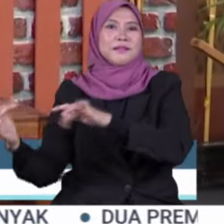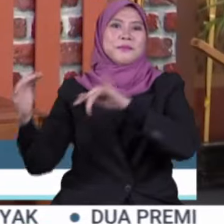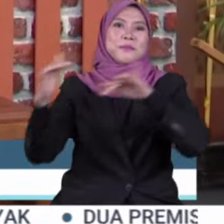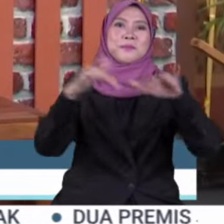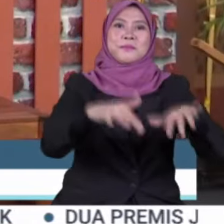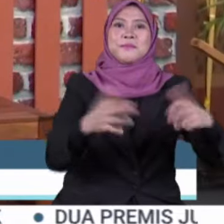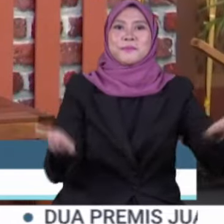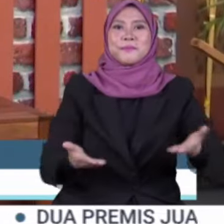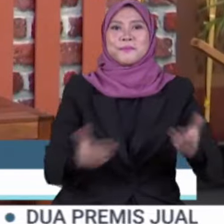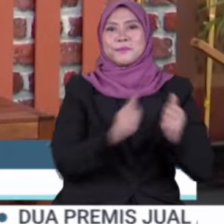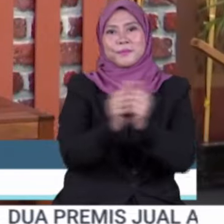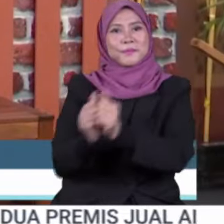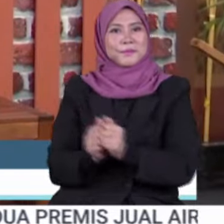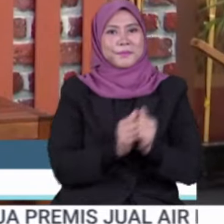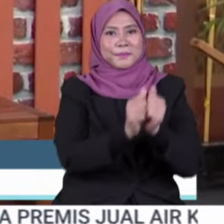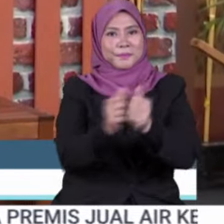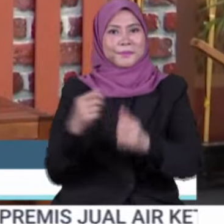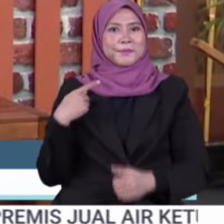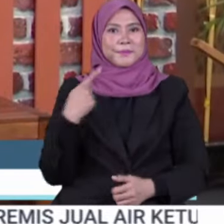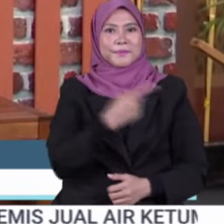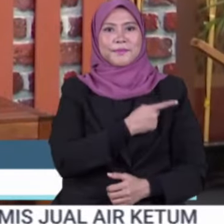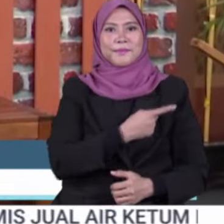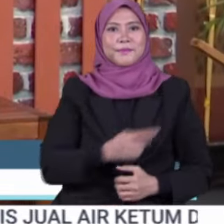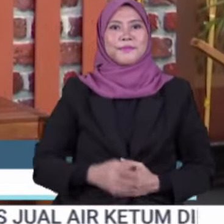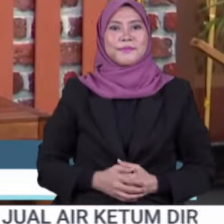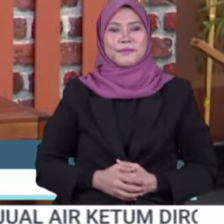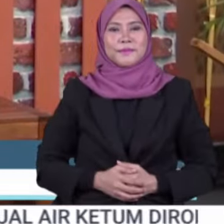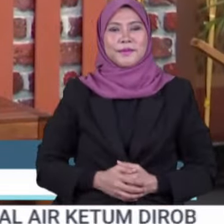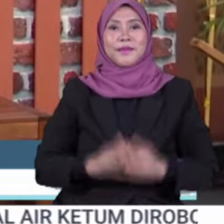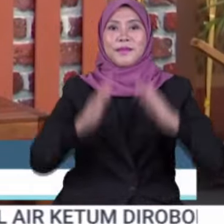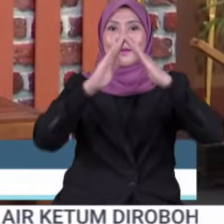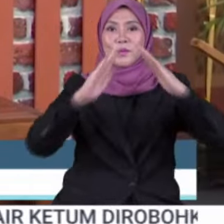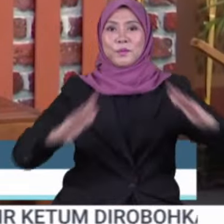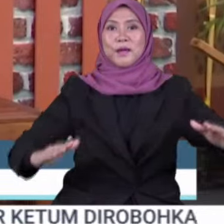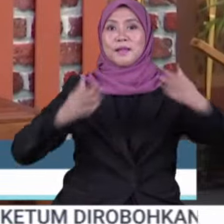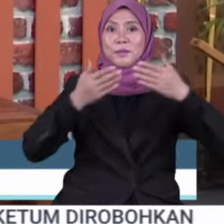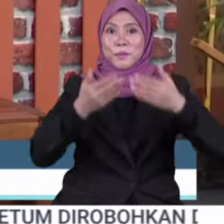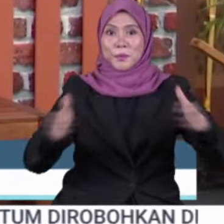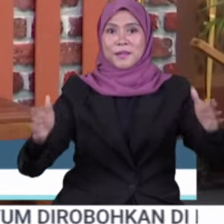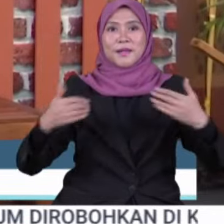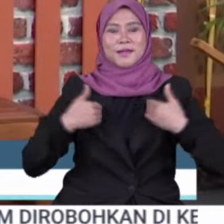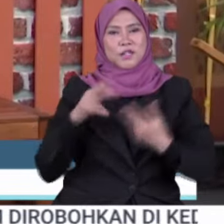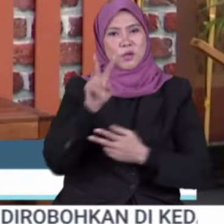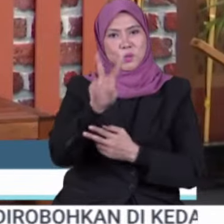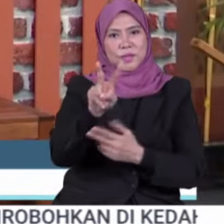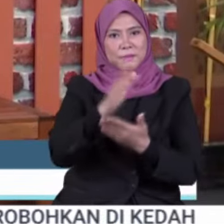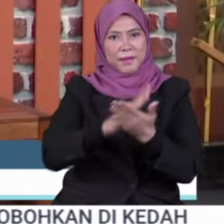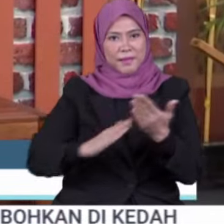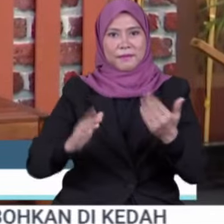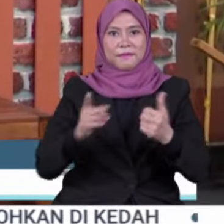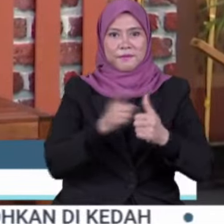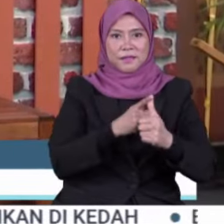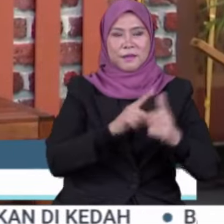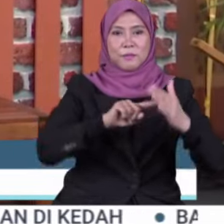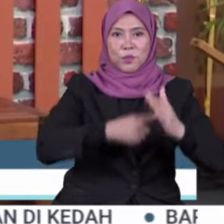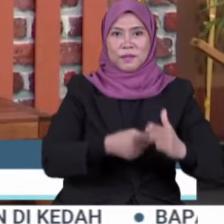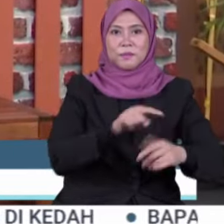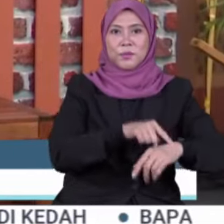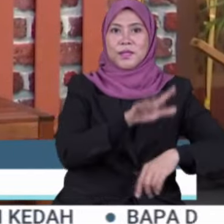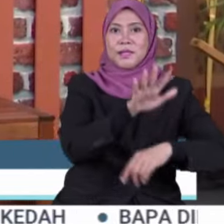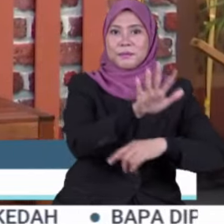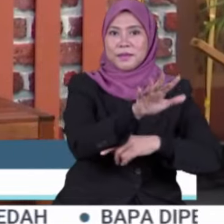meraikan bersama-sama dengan kita. Baik saudara, Majlis Rumah Terbuka ini mempunyai dua sesi. Sesi pertama bermula 5